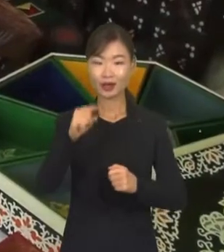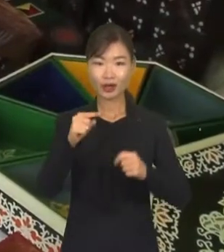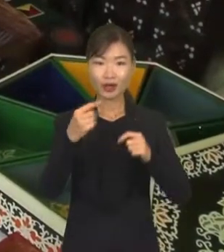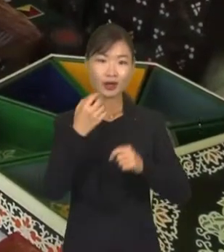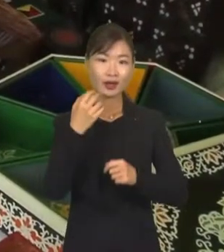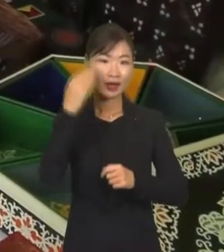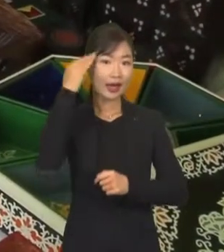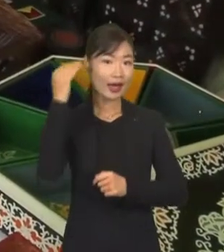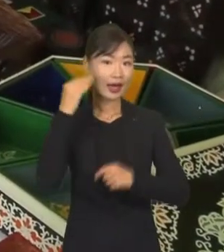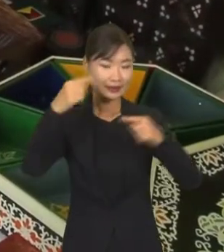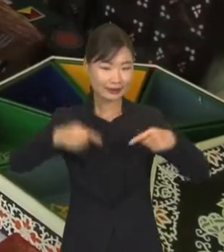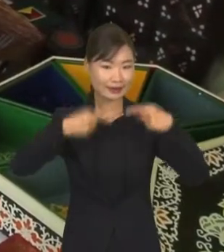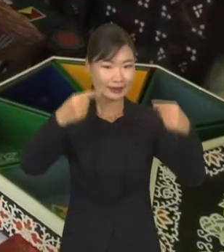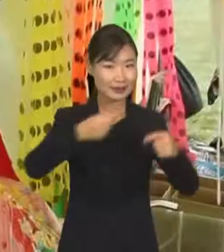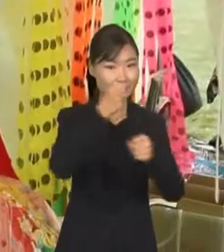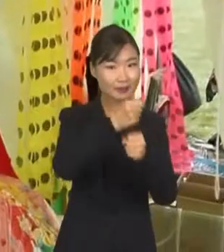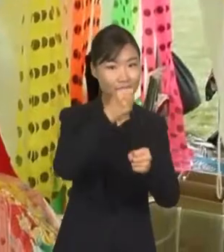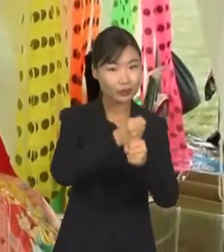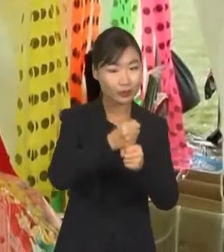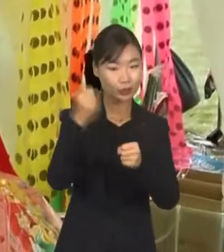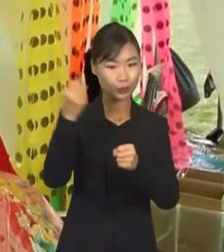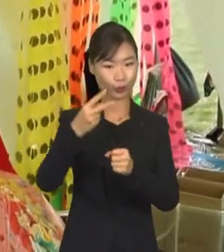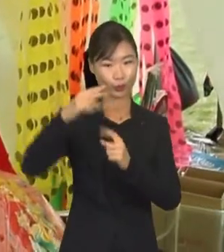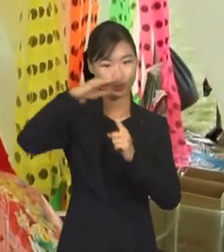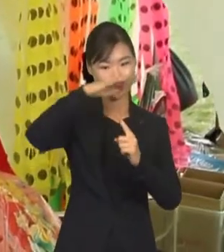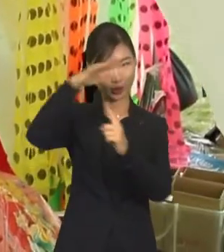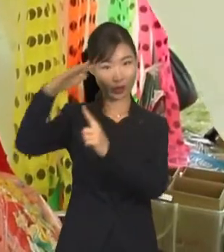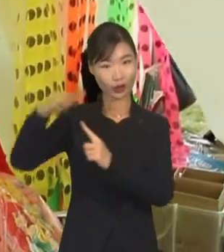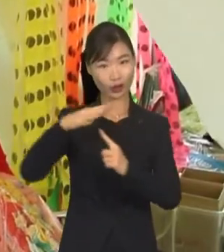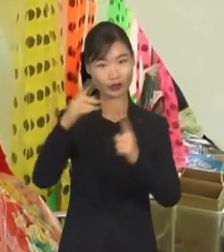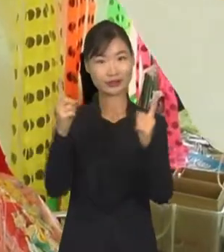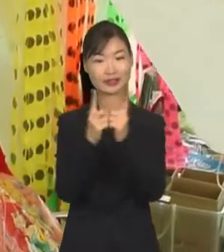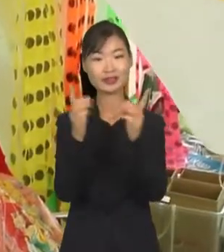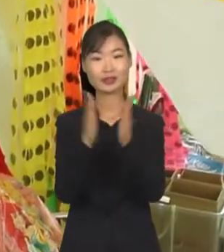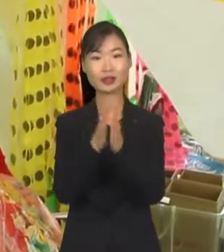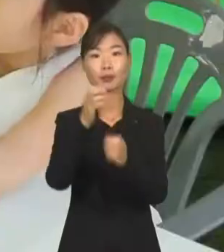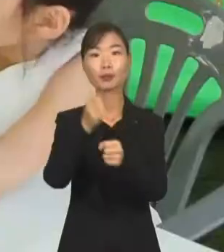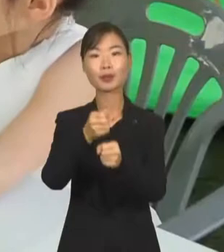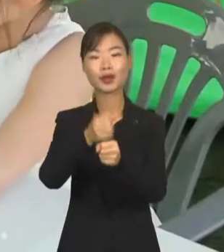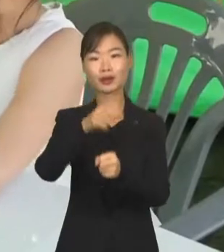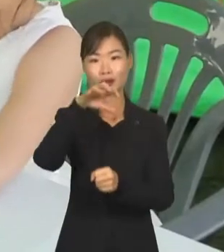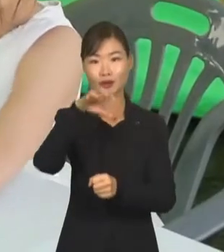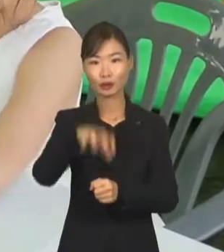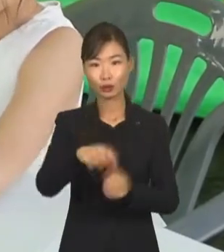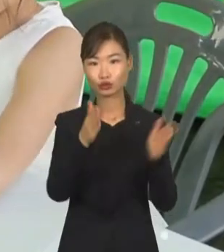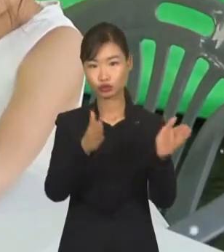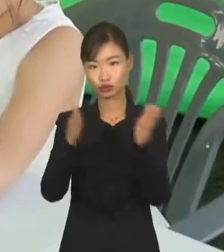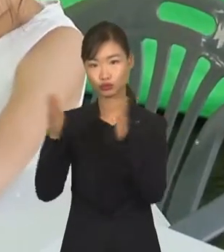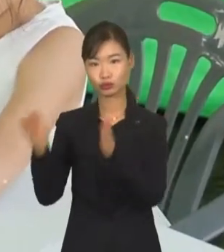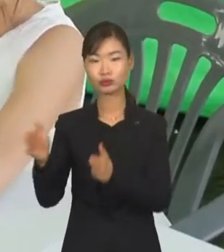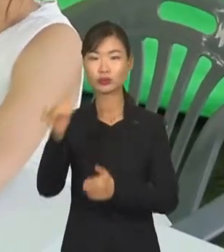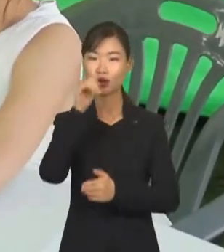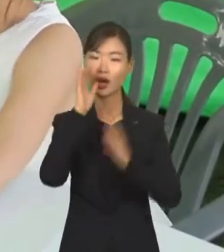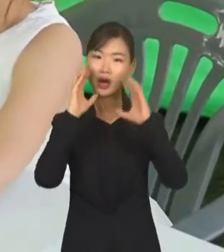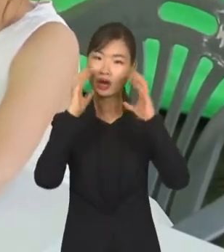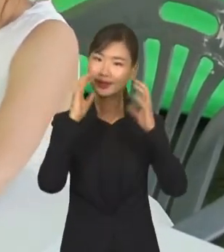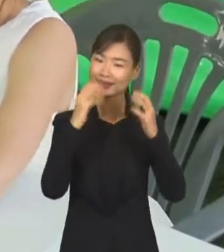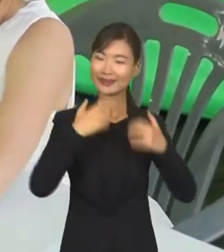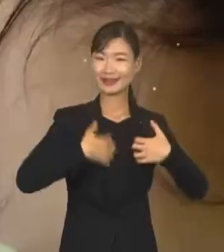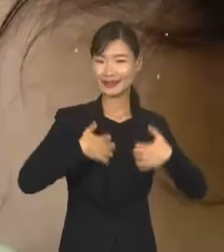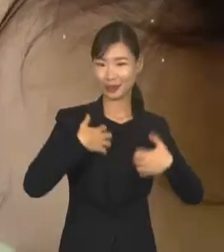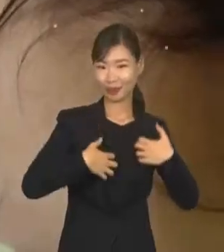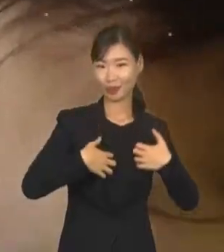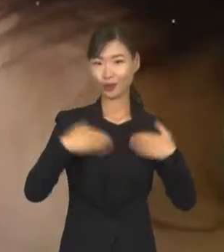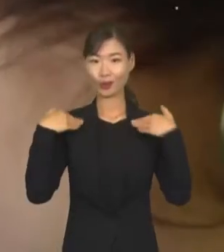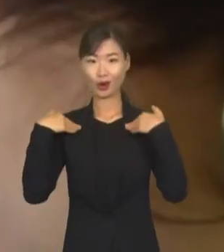온 한지공예 체험과 하늘높이 씽씽 날릴 수 있는 연을 직접 만들어볼 수 있는 부스들이 마련되어 있어 어린이들에게는